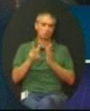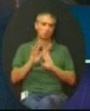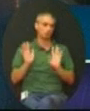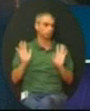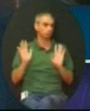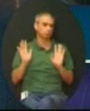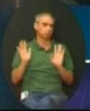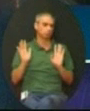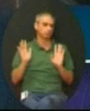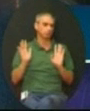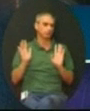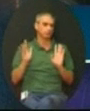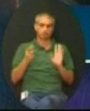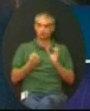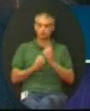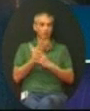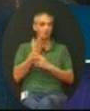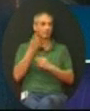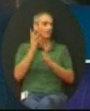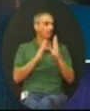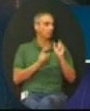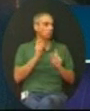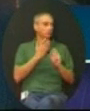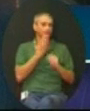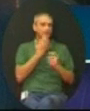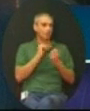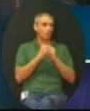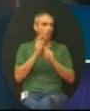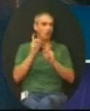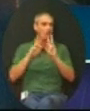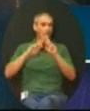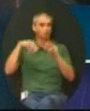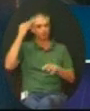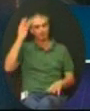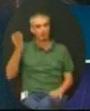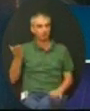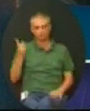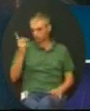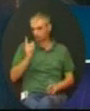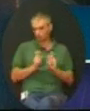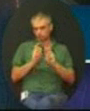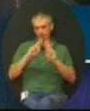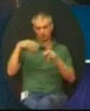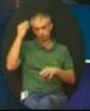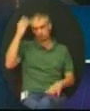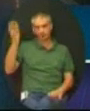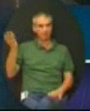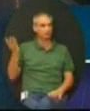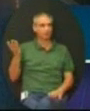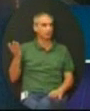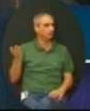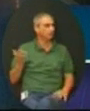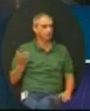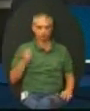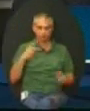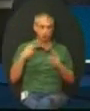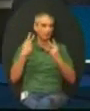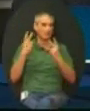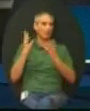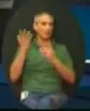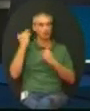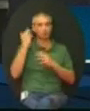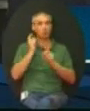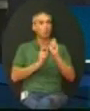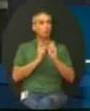משום בחינה שהיא, תקום... אבל הם תושבי ישראל או תושבי הרשות הפלסטינאית? לא, הם יהיו תושבי הרשות הפלסטינאית. היה להם מעמד מיוחד שהם